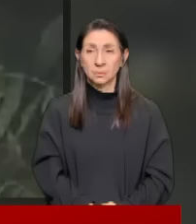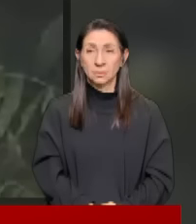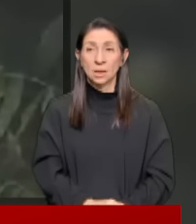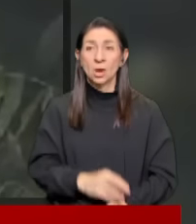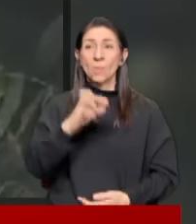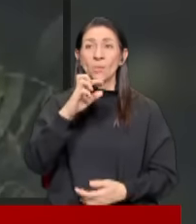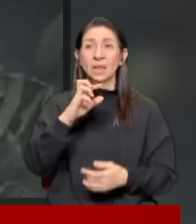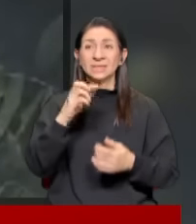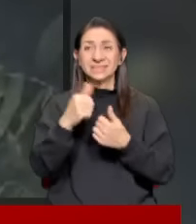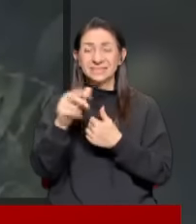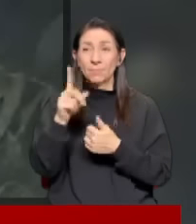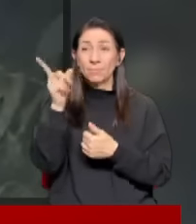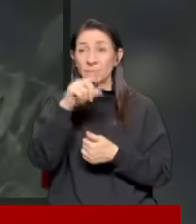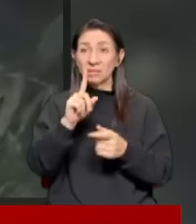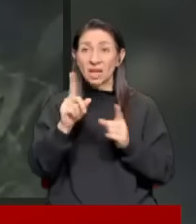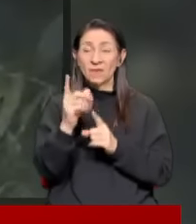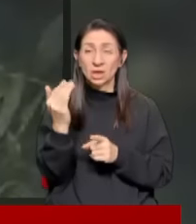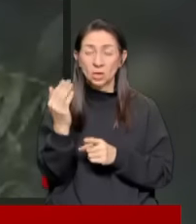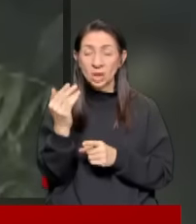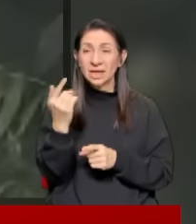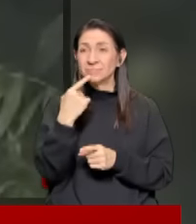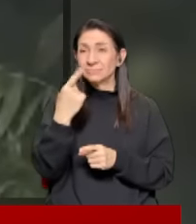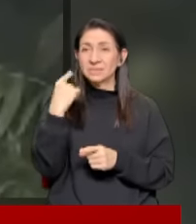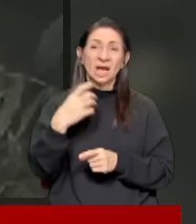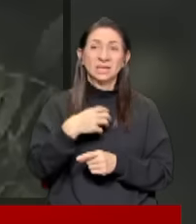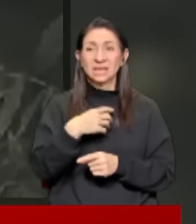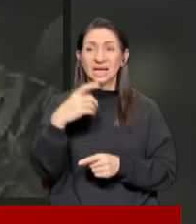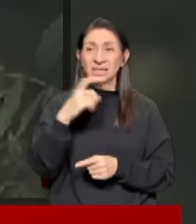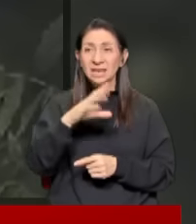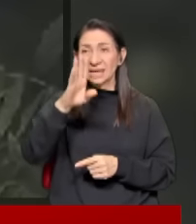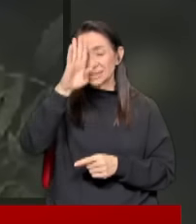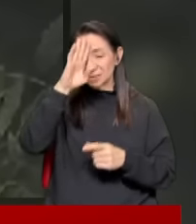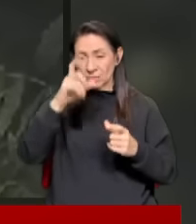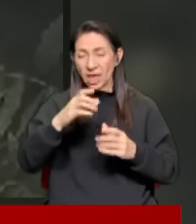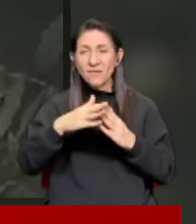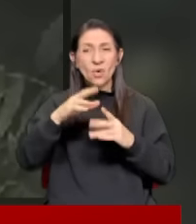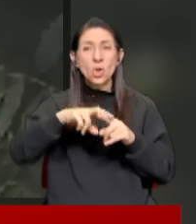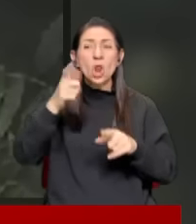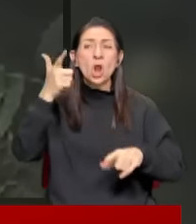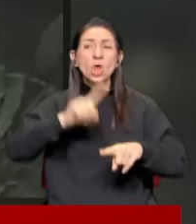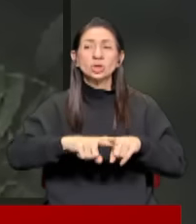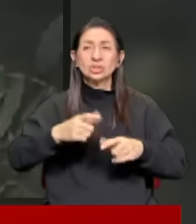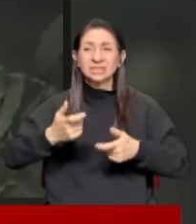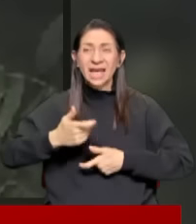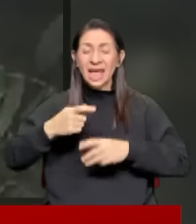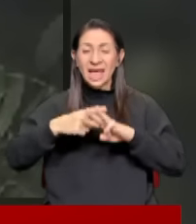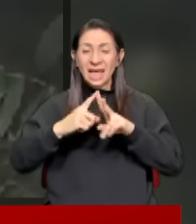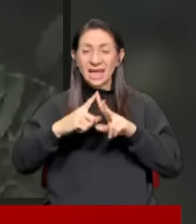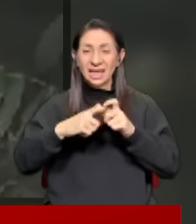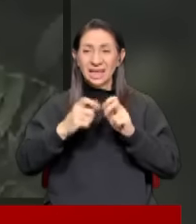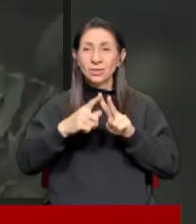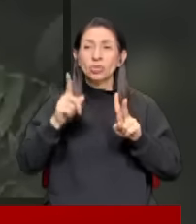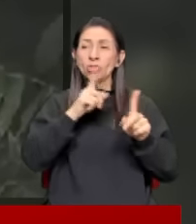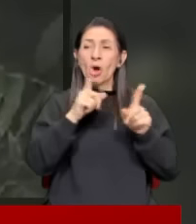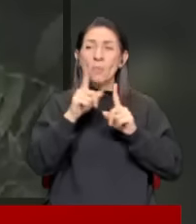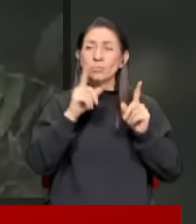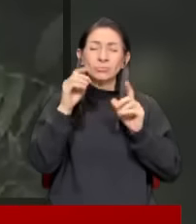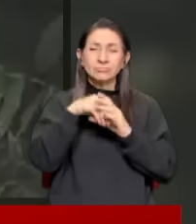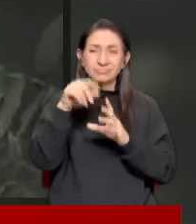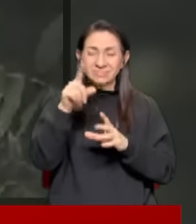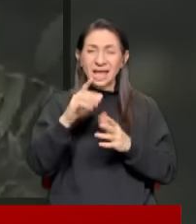Polat çiftine bir dava daha yolda. Geçen yıl Haziran ayında İstanbul'da oturdukları lüks sitede Engin Polat'ın doğum gününü kutlamak